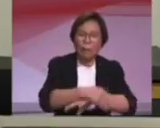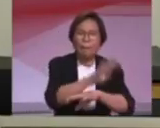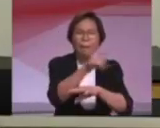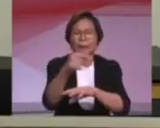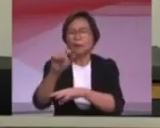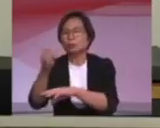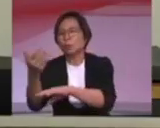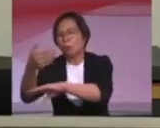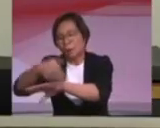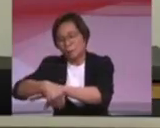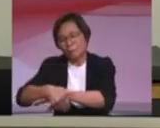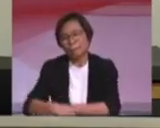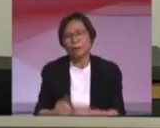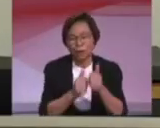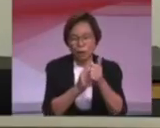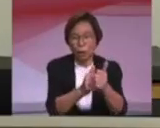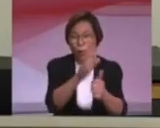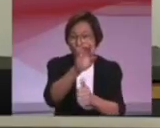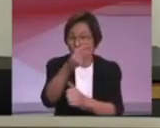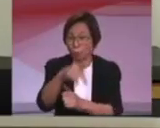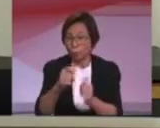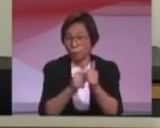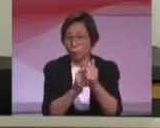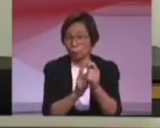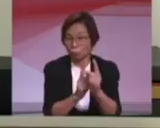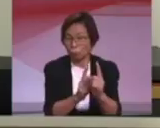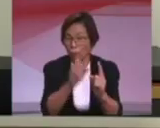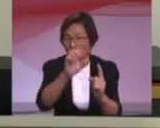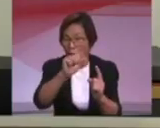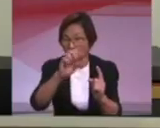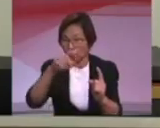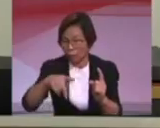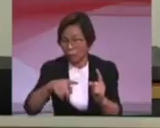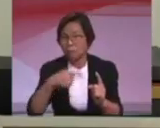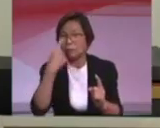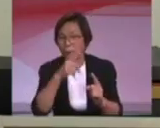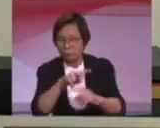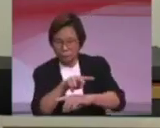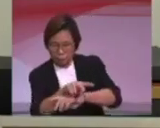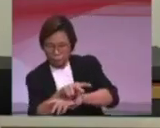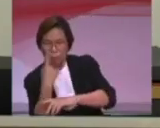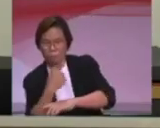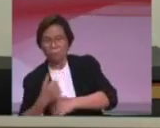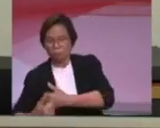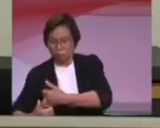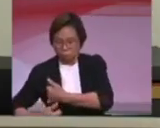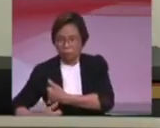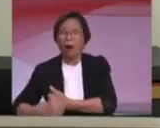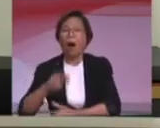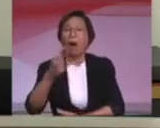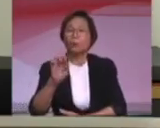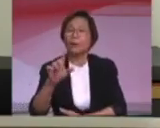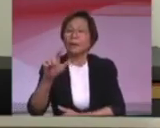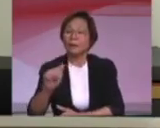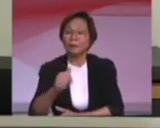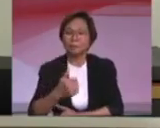Oleh mana pun, pematuhan SOP yang ketat dengan diawasi oleh anggota rela. Stesen minyak dibuka 6